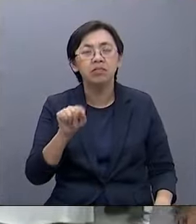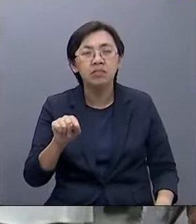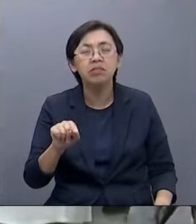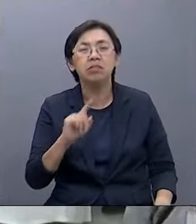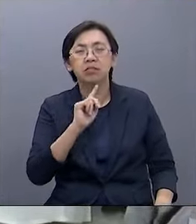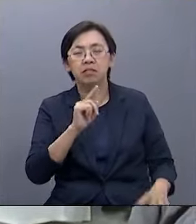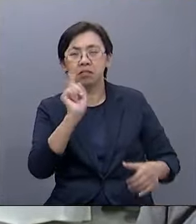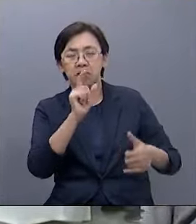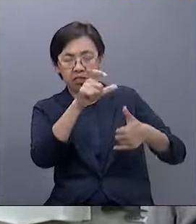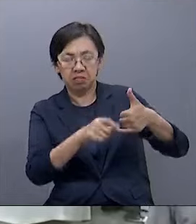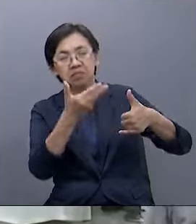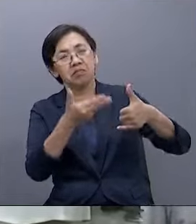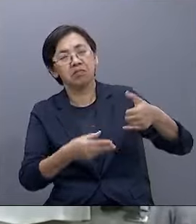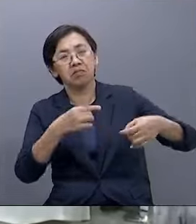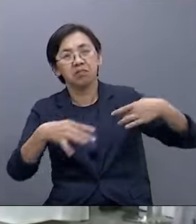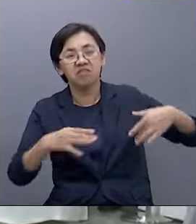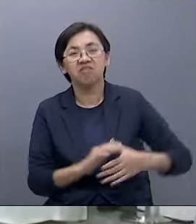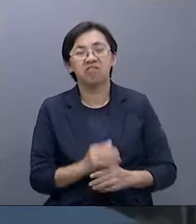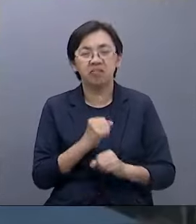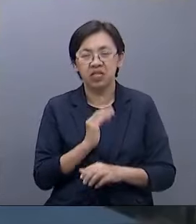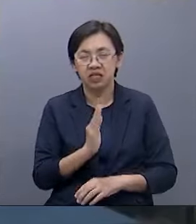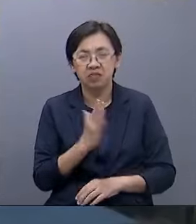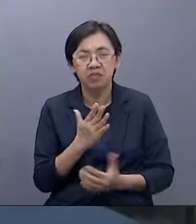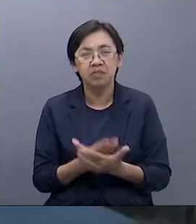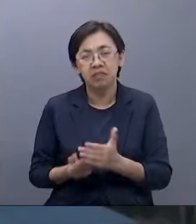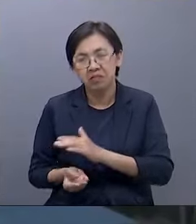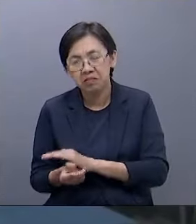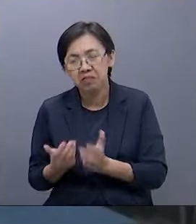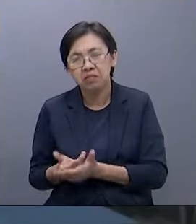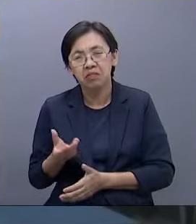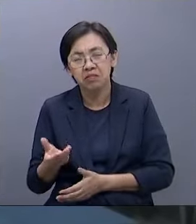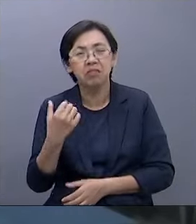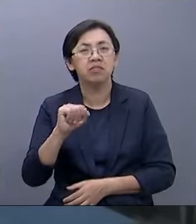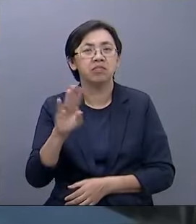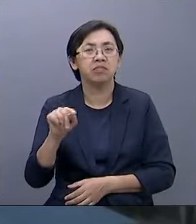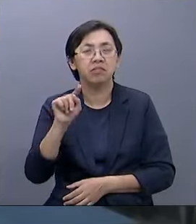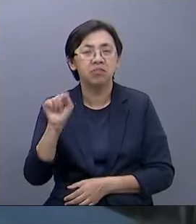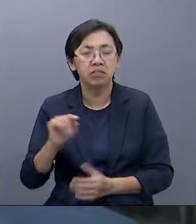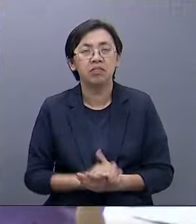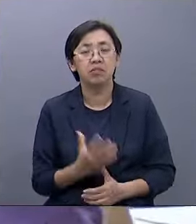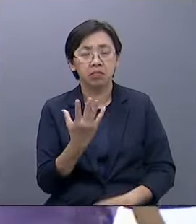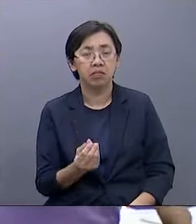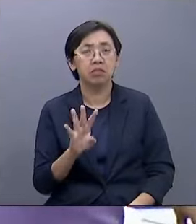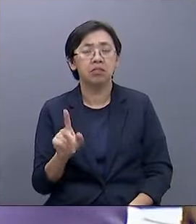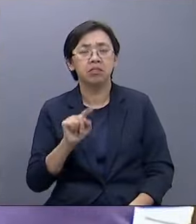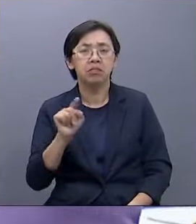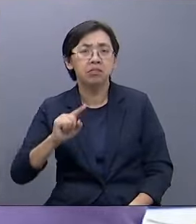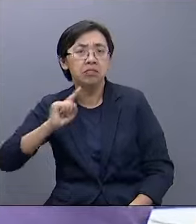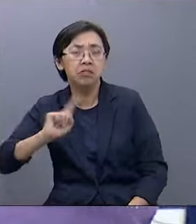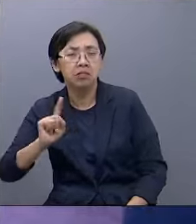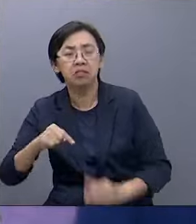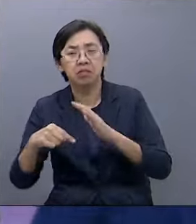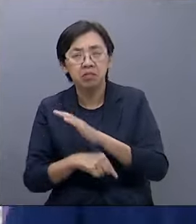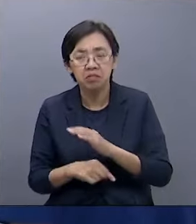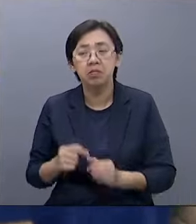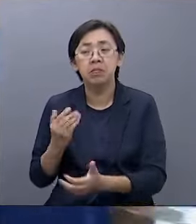คุณสมบัติส่วนความไม่สุจริตการให้เงินให้ทรัพย์สินเนี่ย 14%และอีก 4%เป็นการร้องเรียนการทุจริตจ้าง